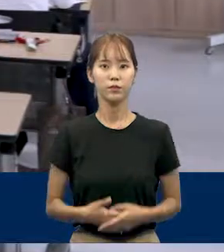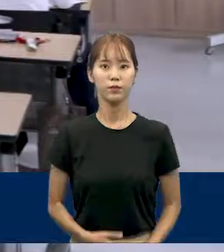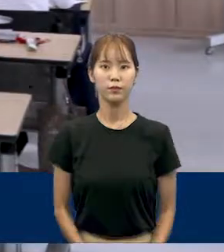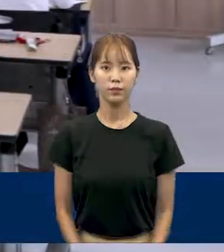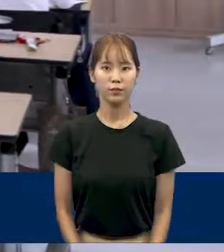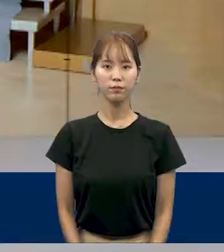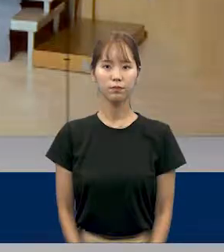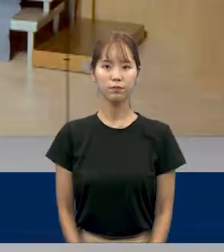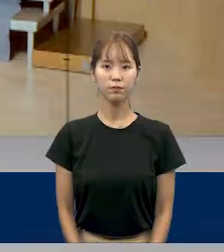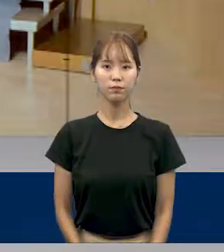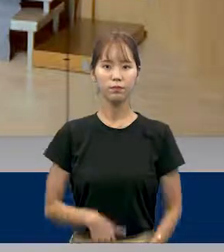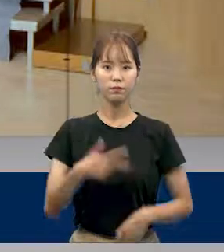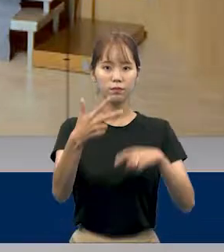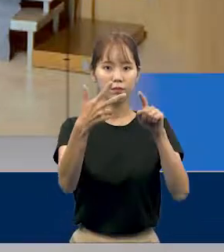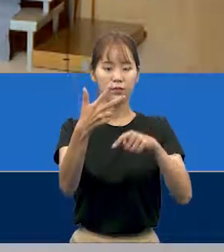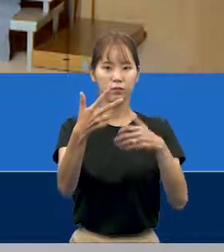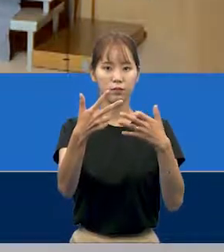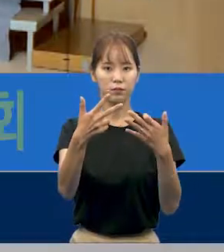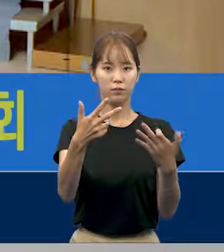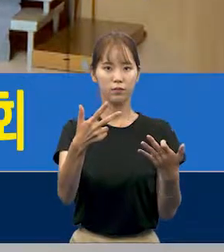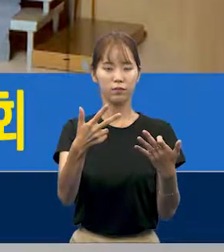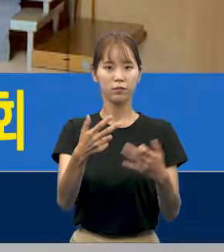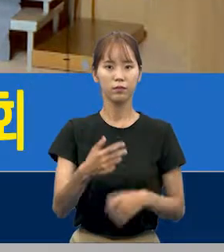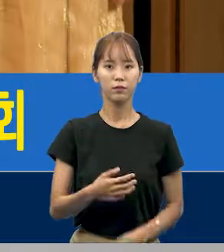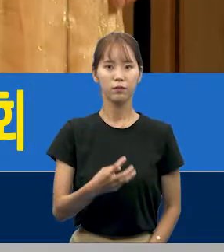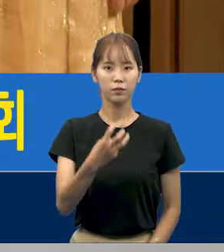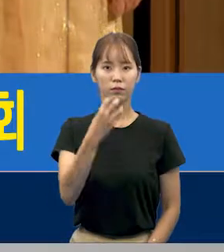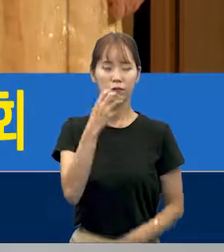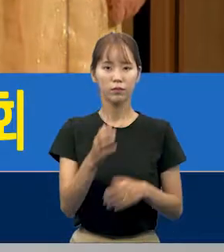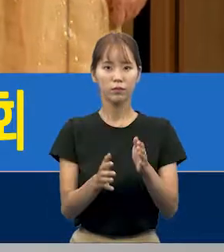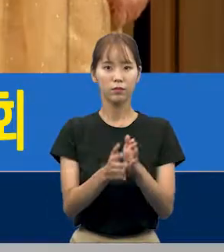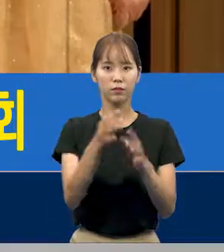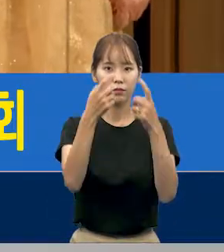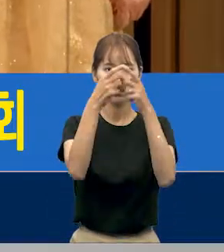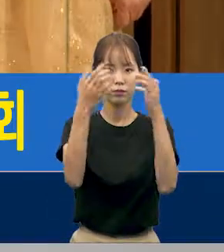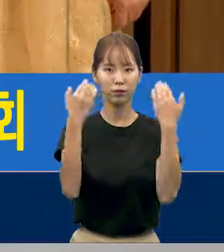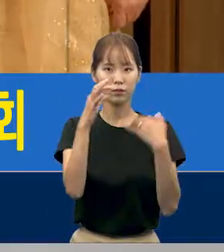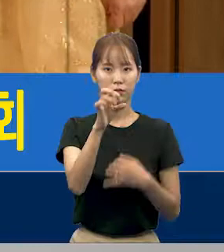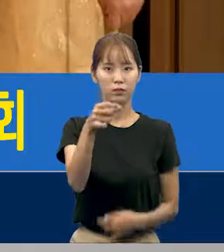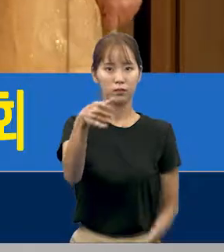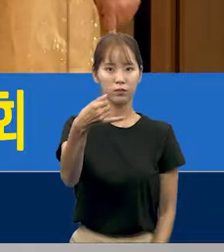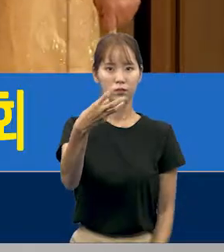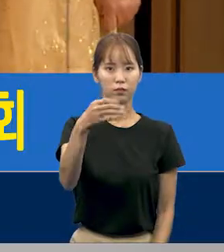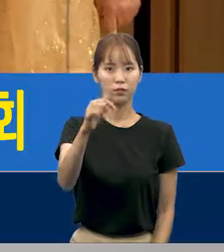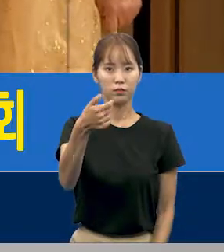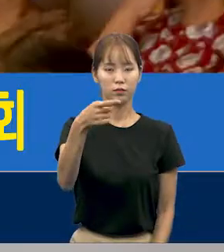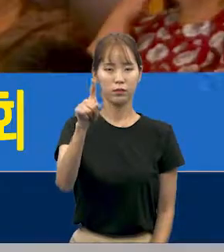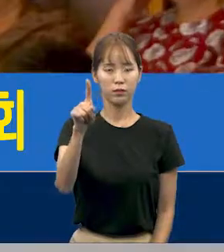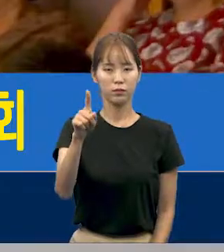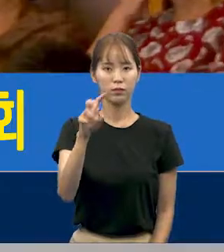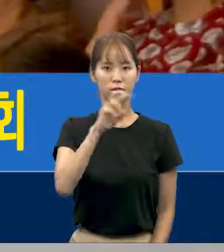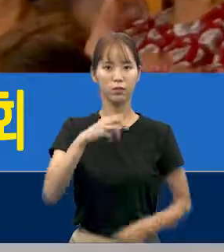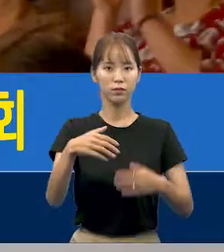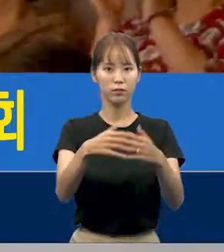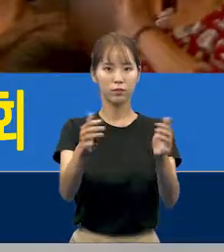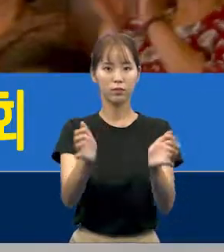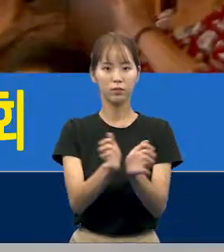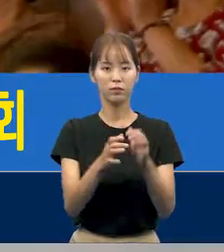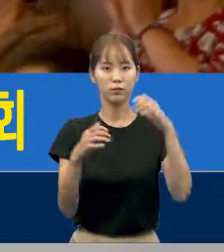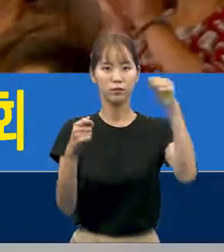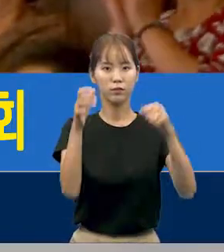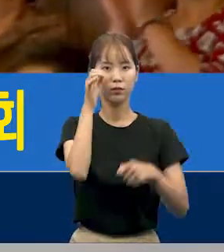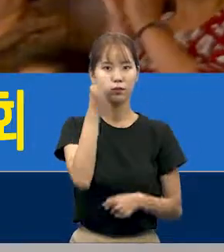전했습니다. 7월 18일 서울시립대 음악관에서 동대문 시니어 예그리나 합창단의